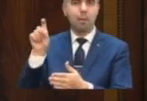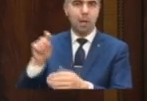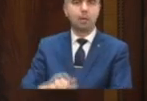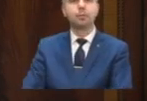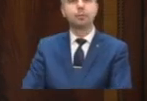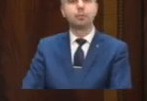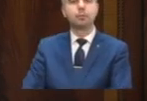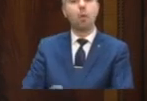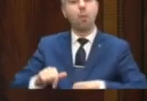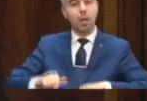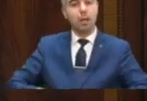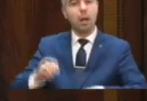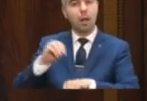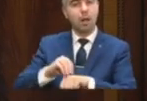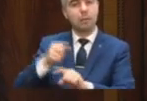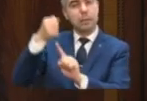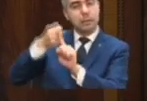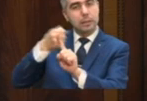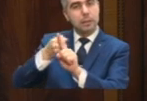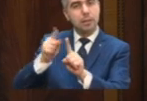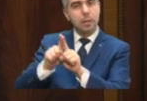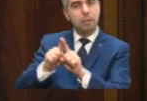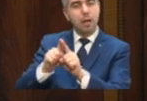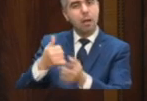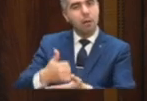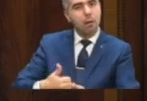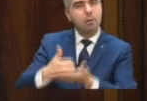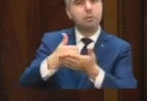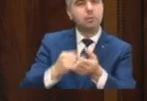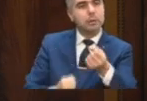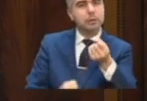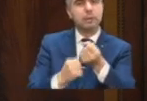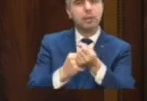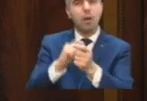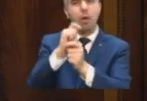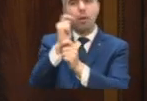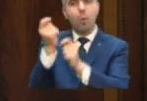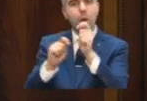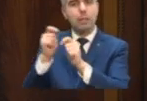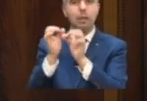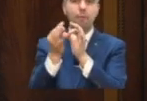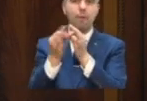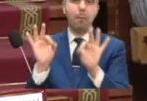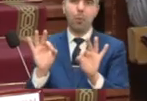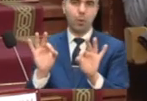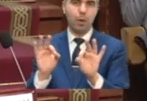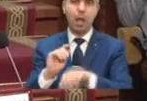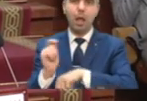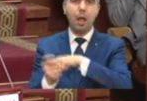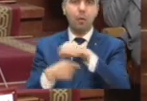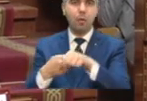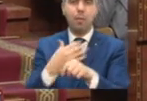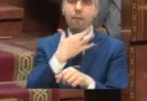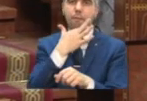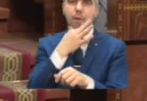أيضا بوضع برنامج المساعدة المعمارية والتقنية بشكل مجاني في العالم القروي